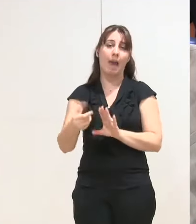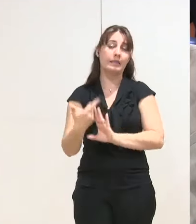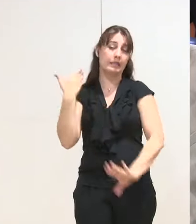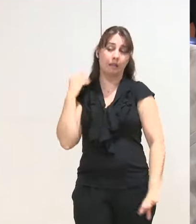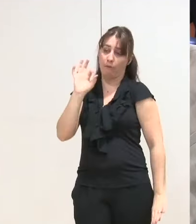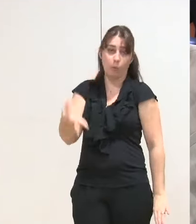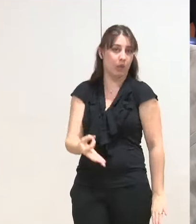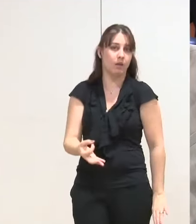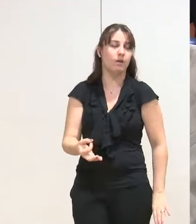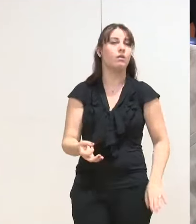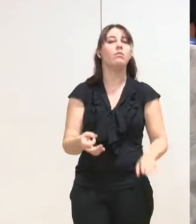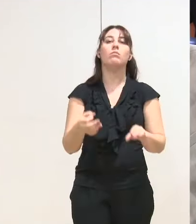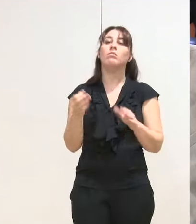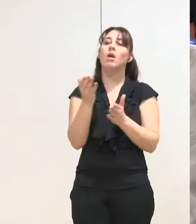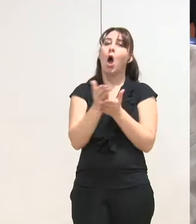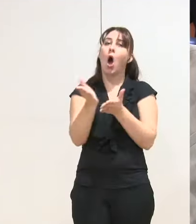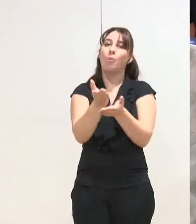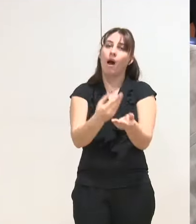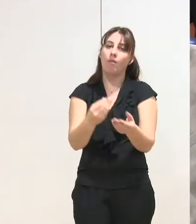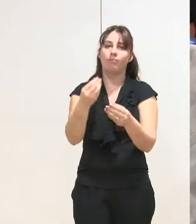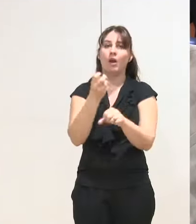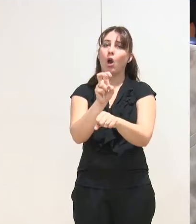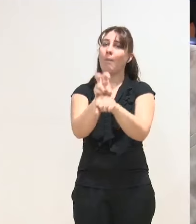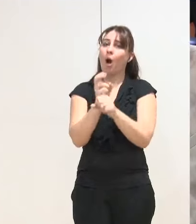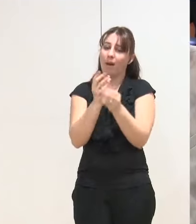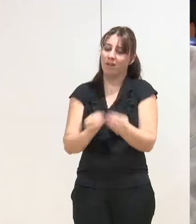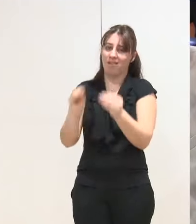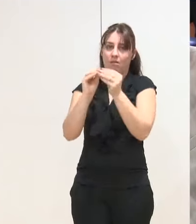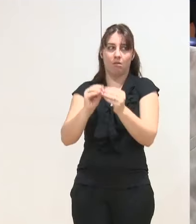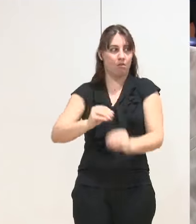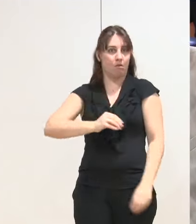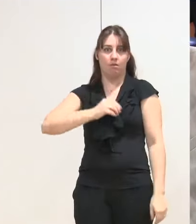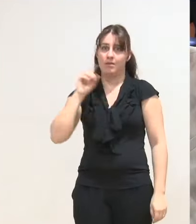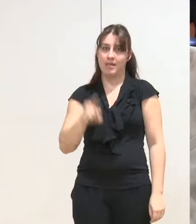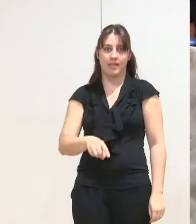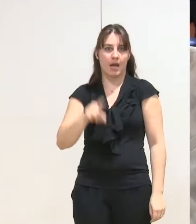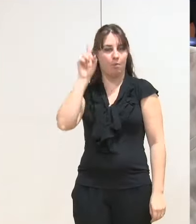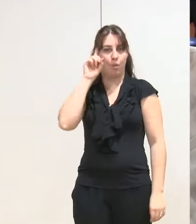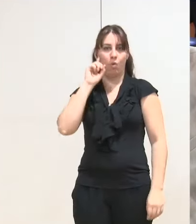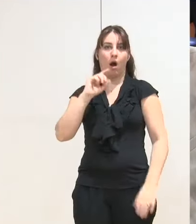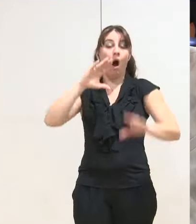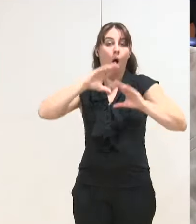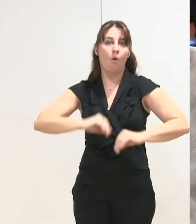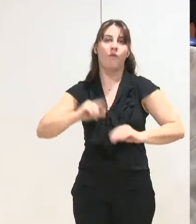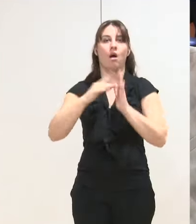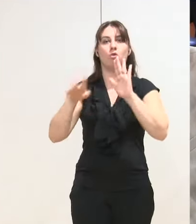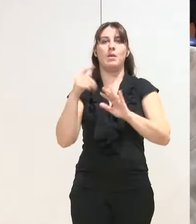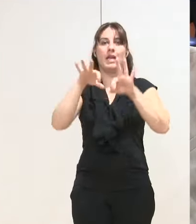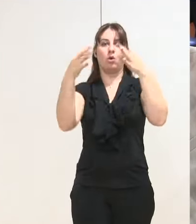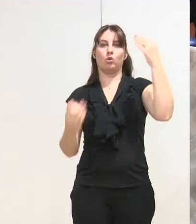l'a vu en effet cette emprunt supplémentaire était nécessaire puisqu'il a permis d'équilibrer les comptes